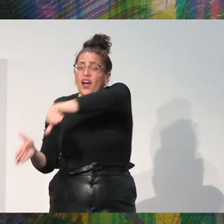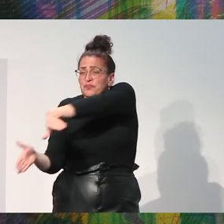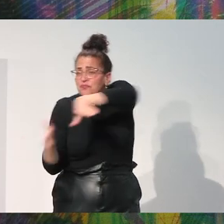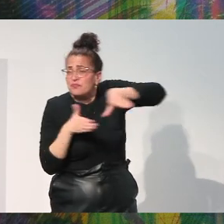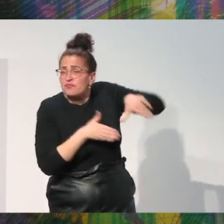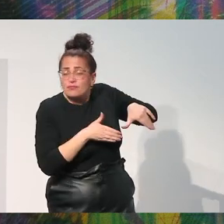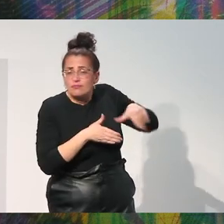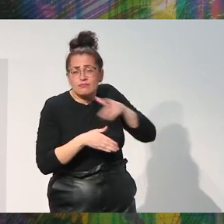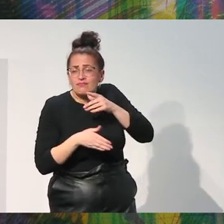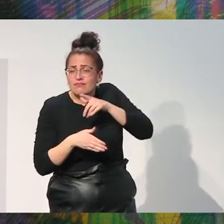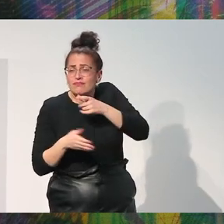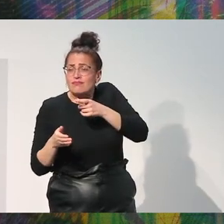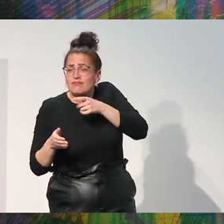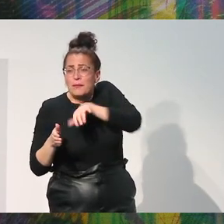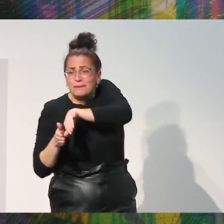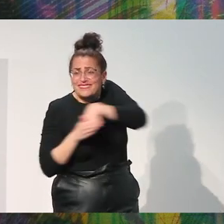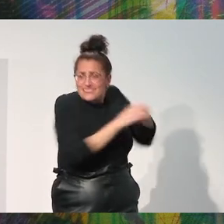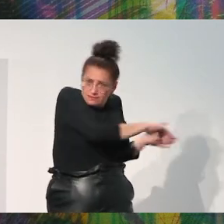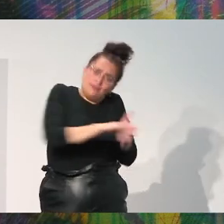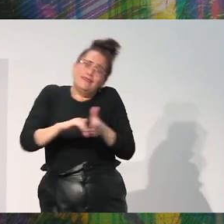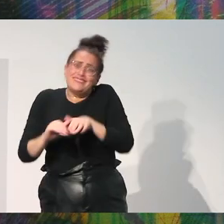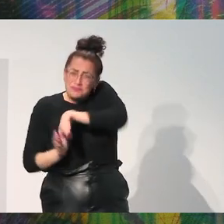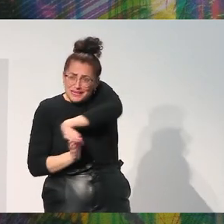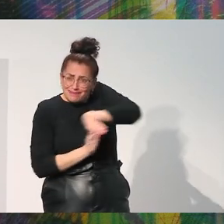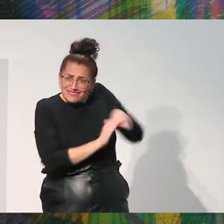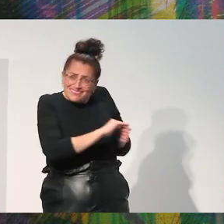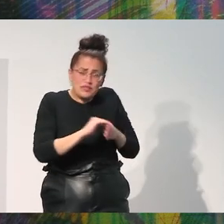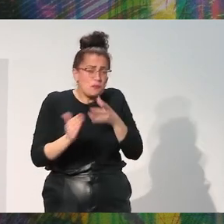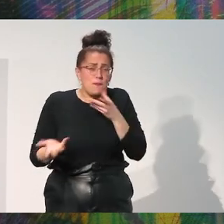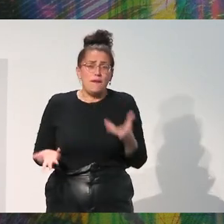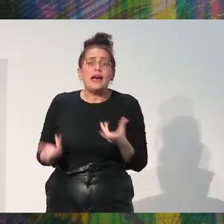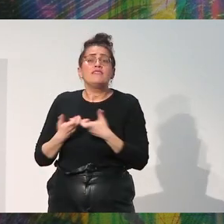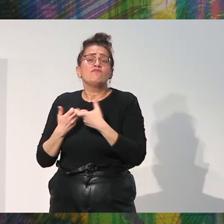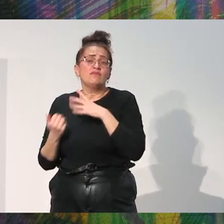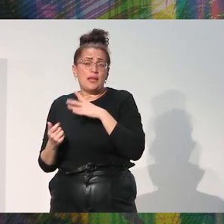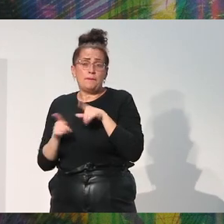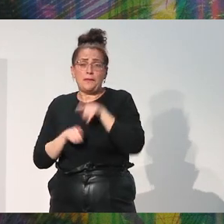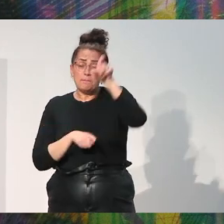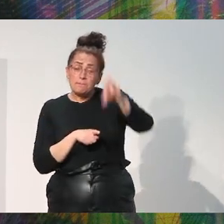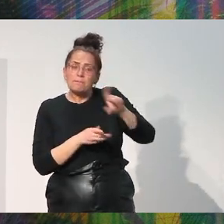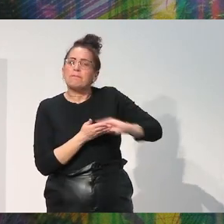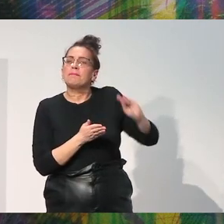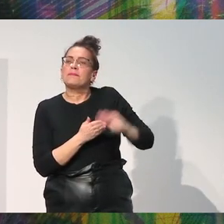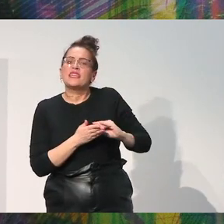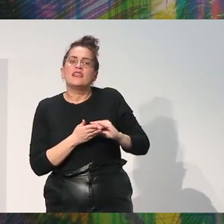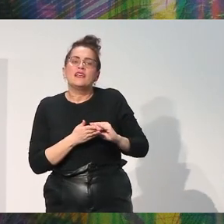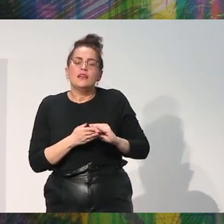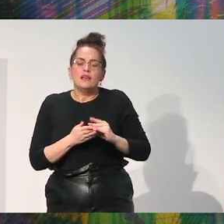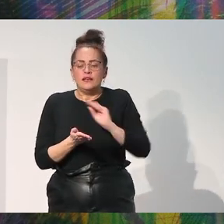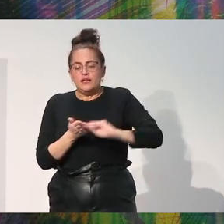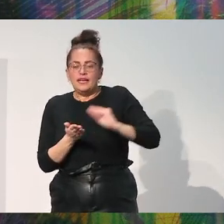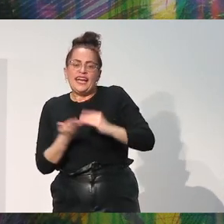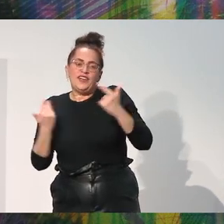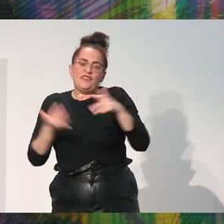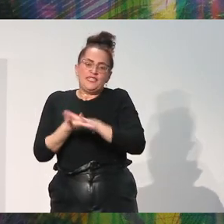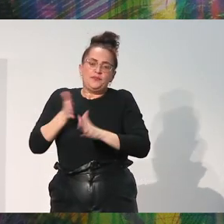J'ai un ami qui est un auteur aussi qui s'appelle Selim Nassib qui pendant très longtemps ne voulait plus écrire sur le Liban et voilà 30 ans plus tard on se remet à écrire,